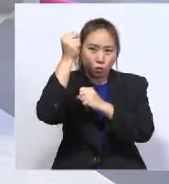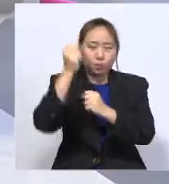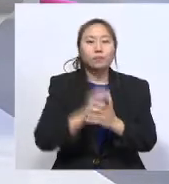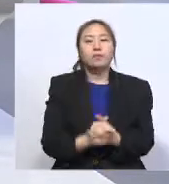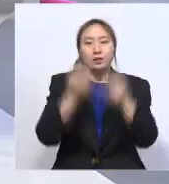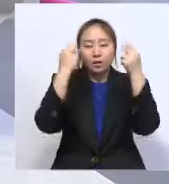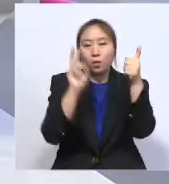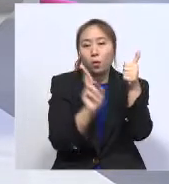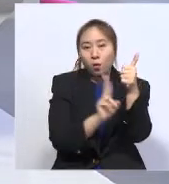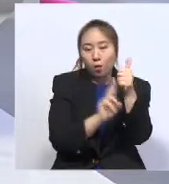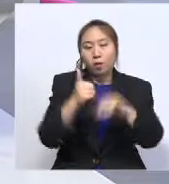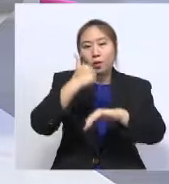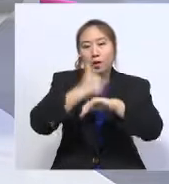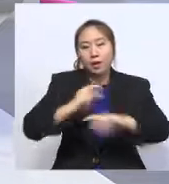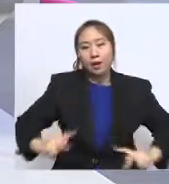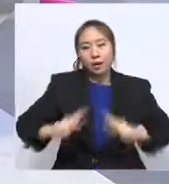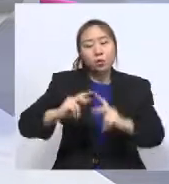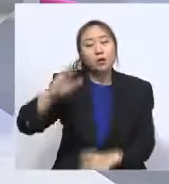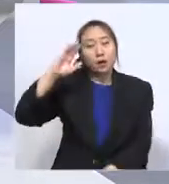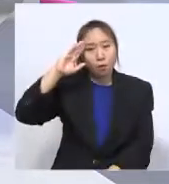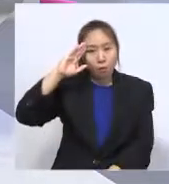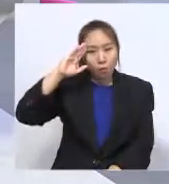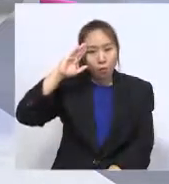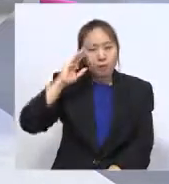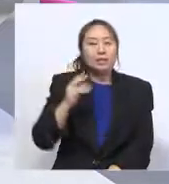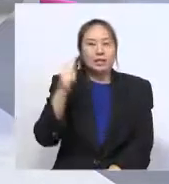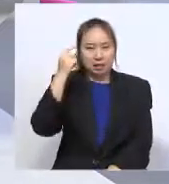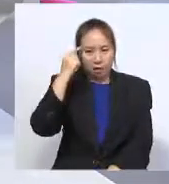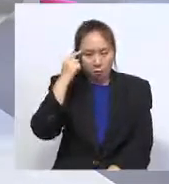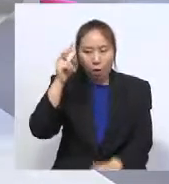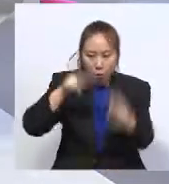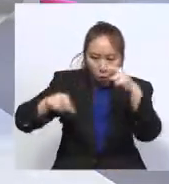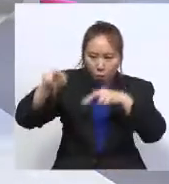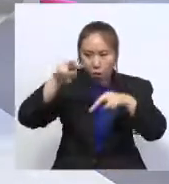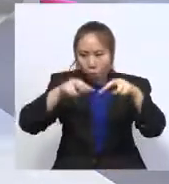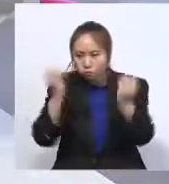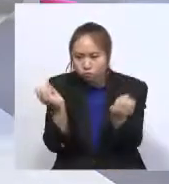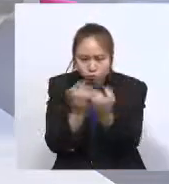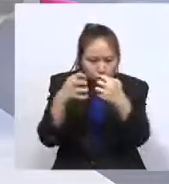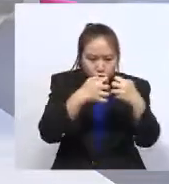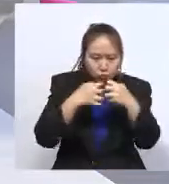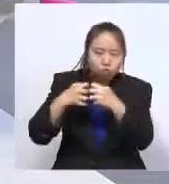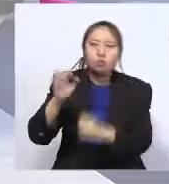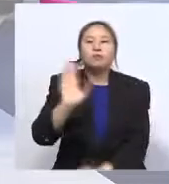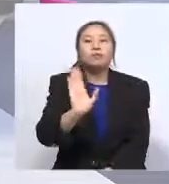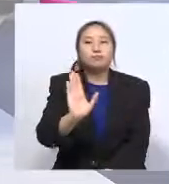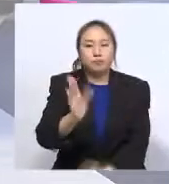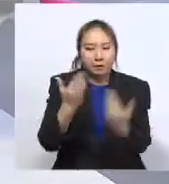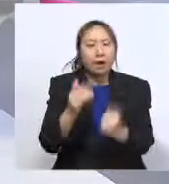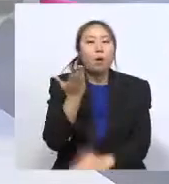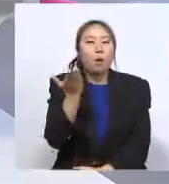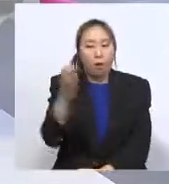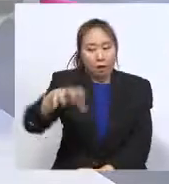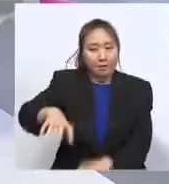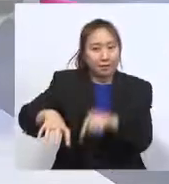ฐมนตรีและรัฐมนตรีว่าการกระทรวงกลาโหมก็มั่นใจนะคะว่าจะควบคุมสถานการณ์ไม่ให้เกิดเหตุวุ่นวายพร้อมทั้งขอให้ชุมนุมภ